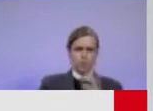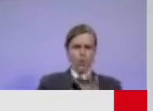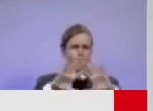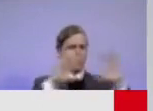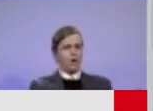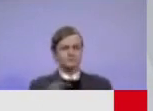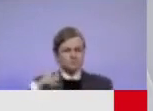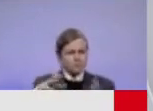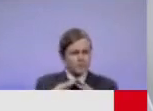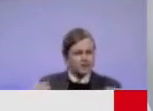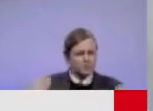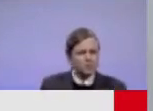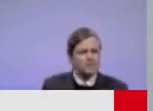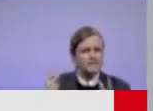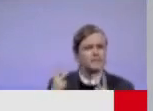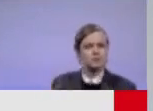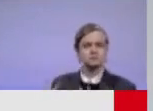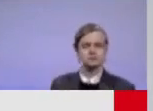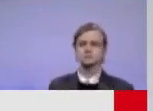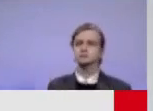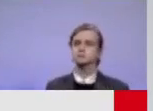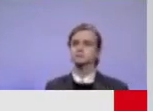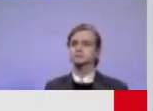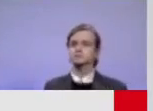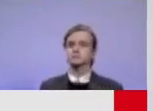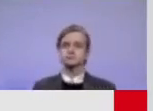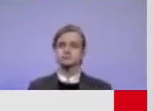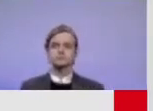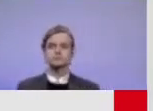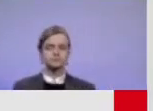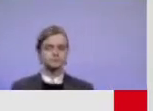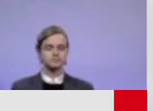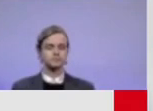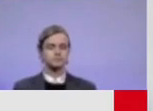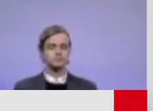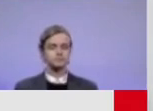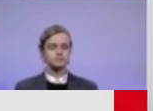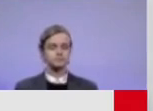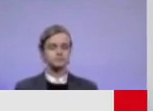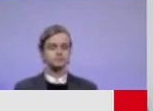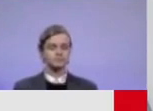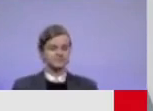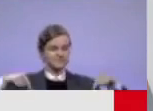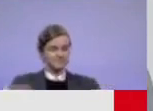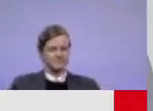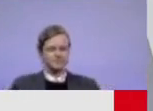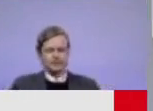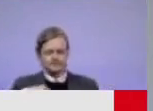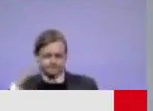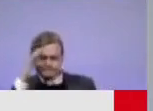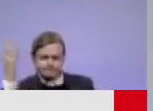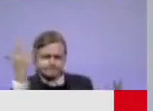se scriu noi platforme politice. Politica liberală este în continuare coerentă